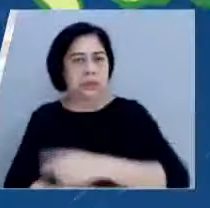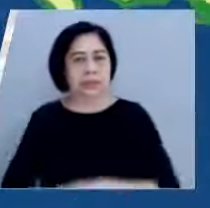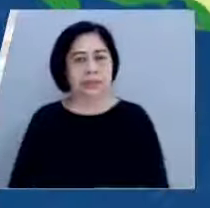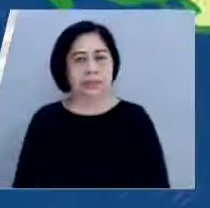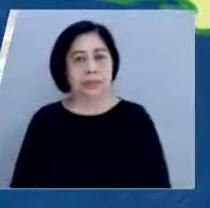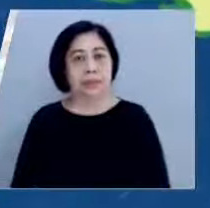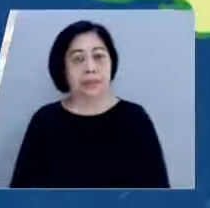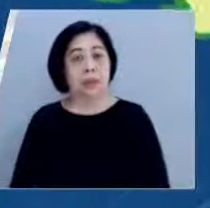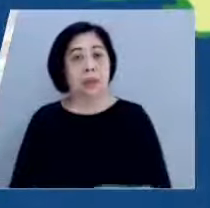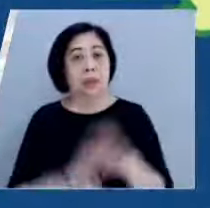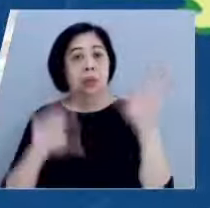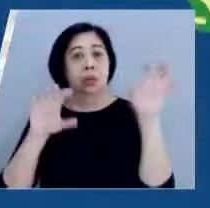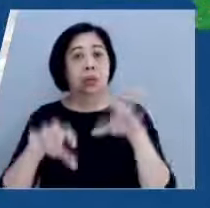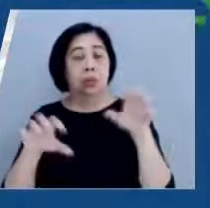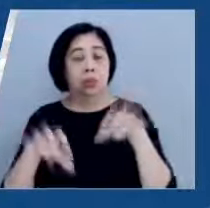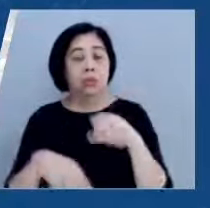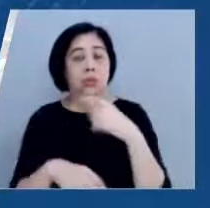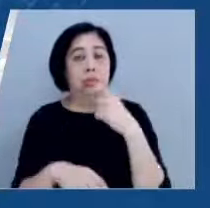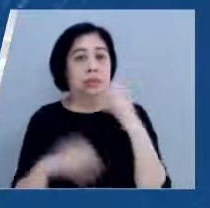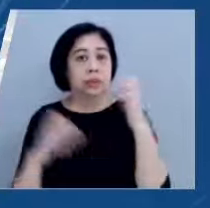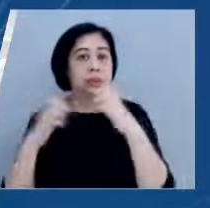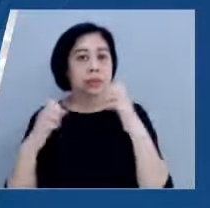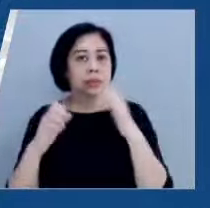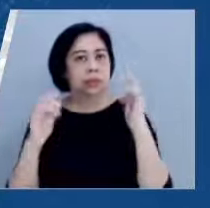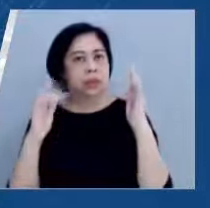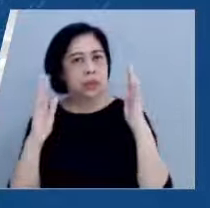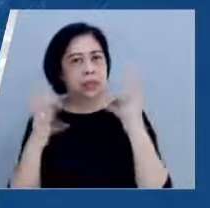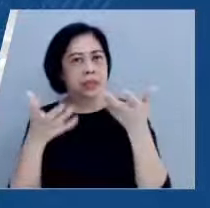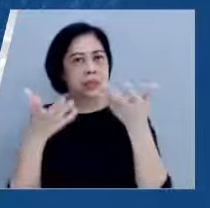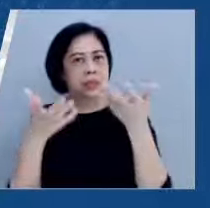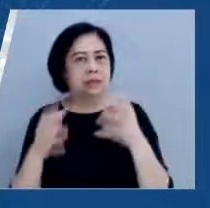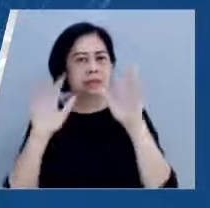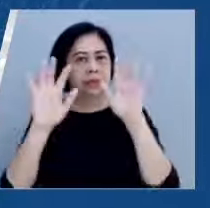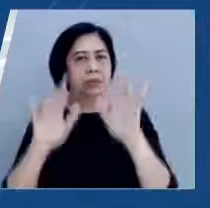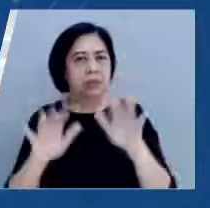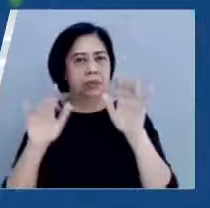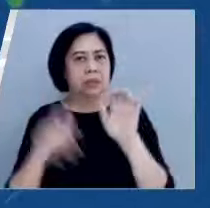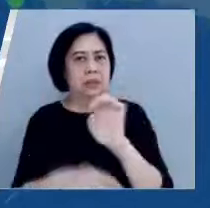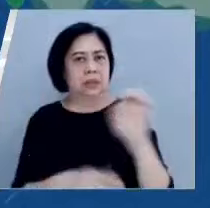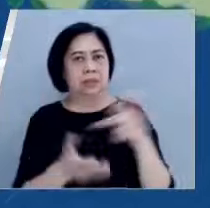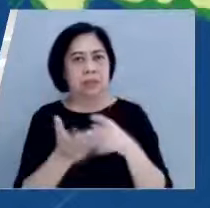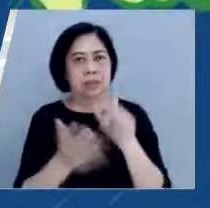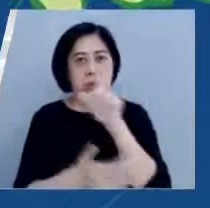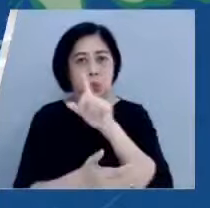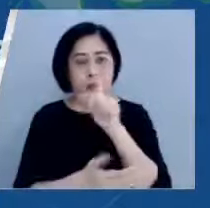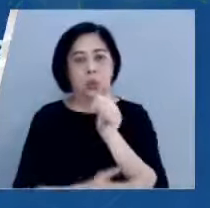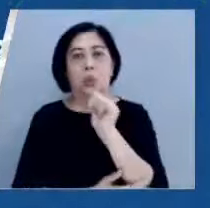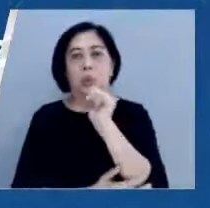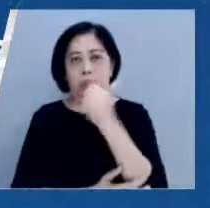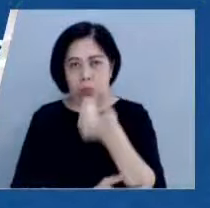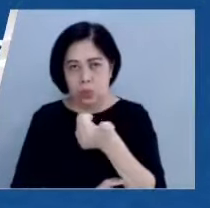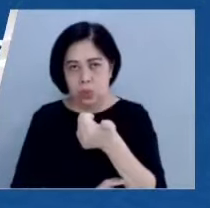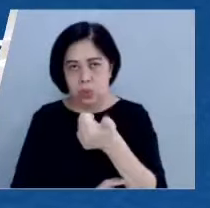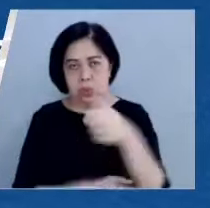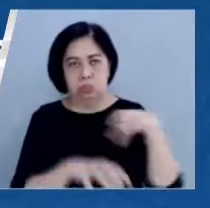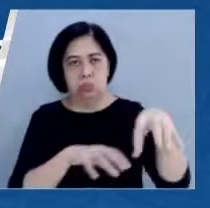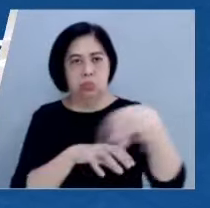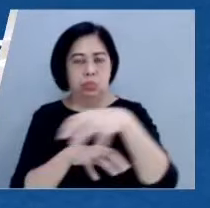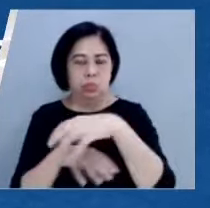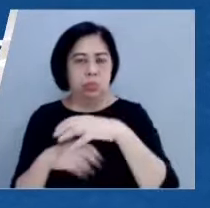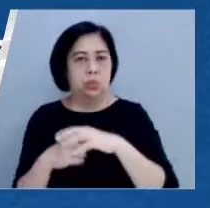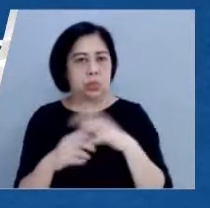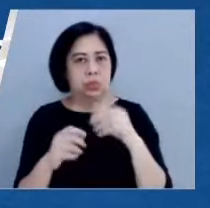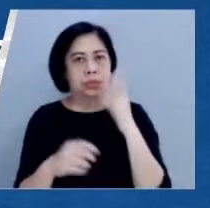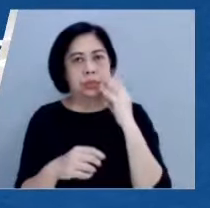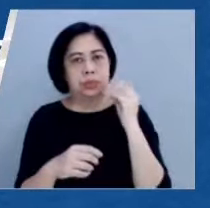rainfall forecast ng Metro Weather, asahan ng light to heavy rain sa eastern section ng Luzon bukas. Kalat-kalat naman na ulan ang mararanasan